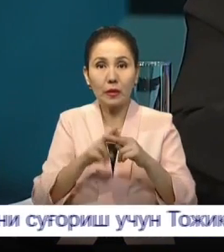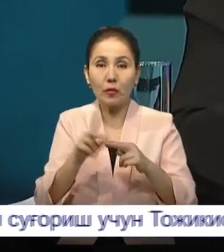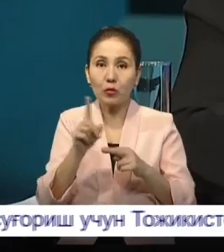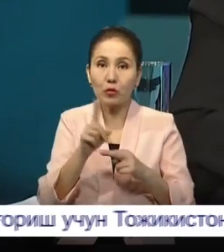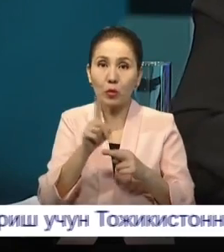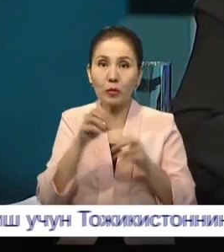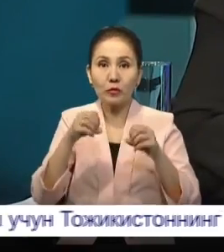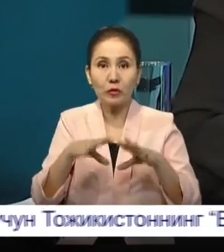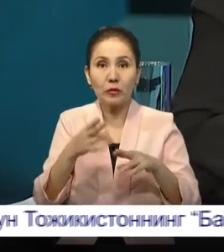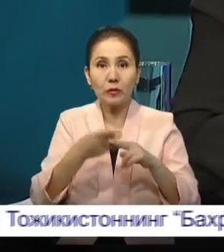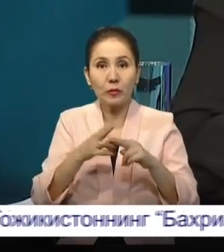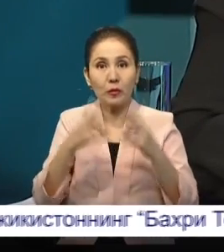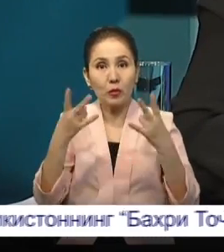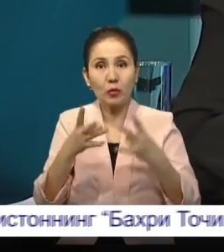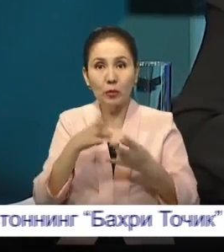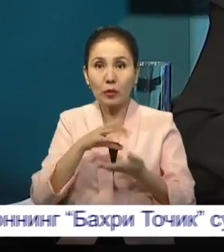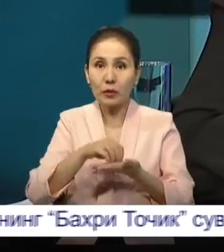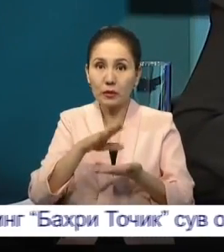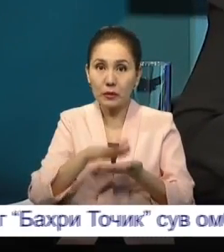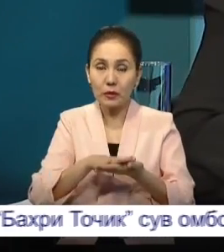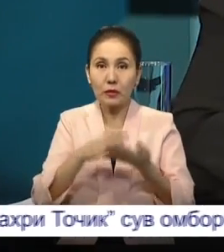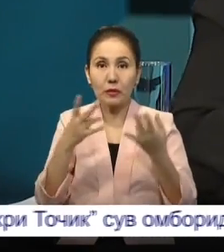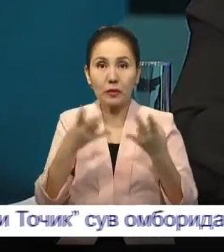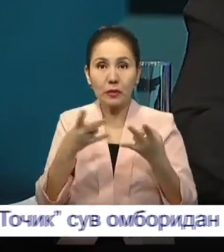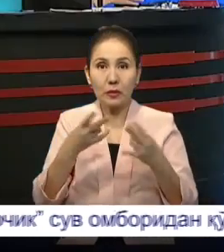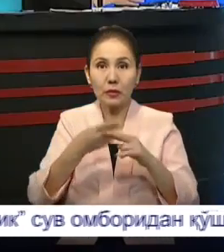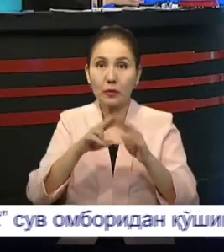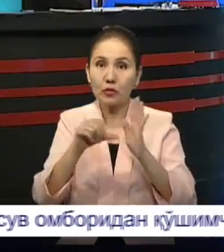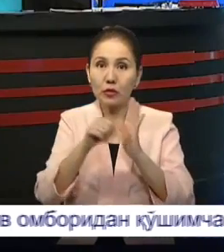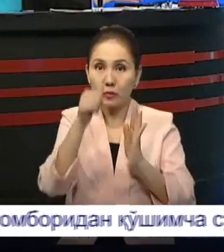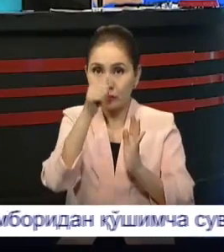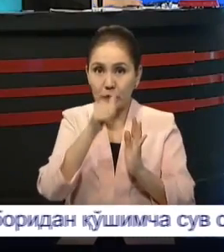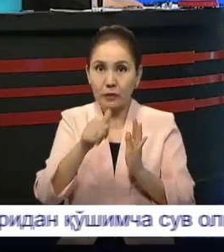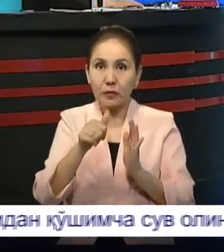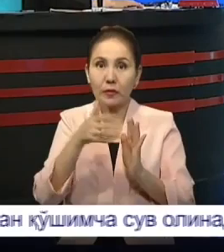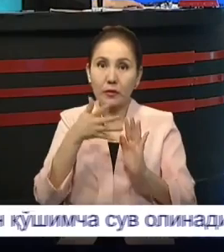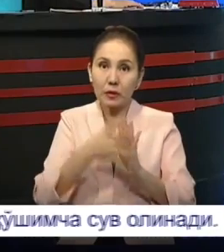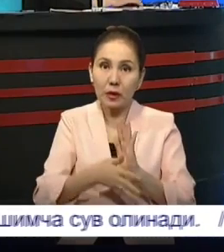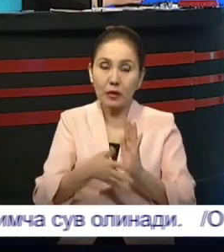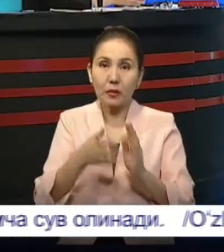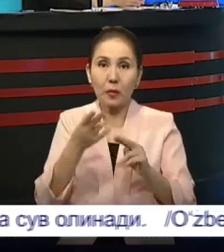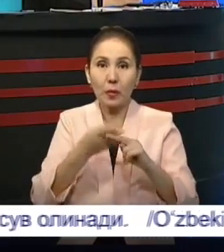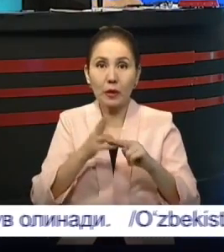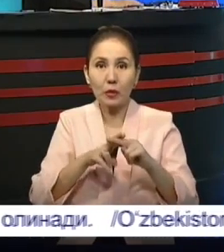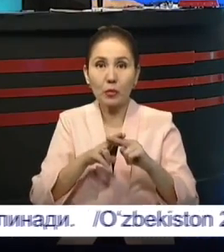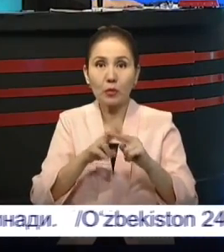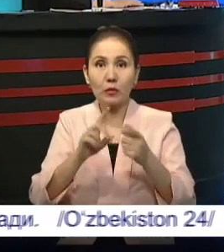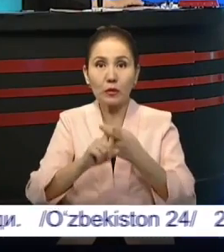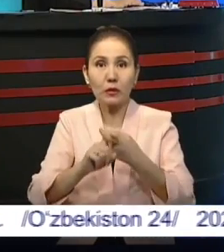дать расширение медицинской практики, нужно было пройти регистрацию, государственную регистрацию. Это 6 месяцев, это затраты. То в связи с